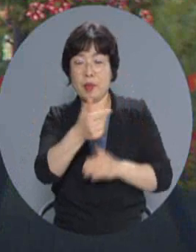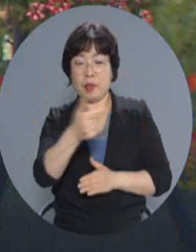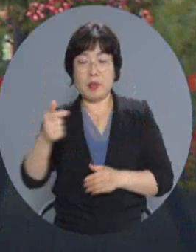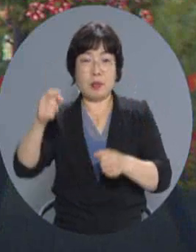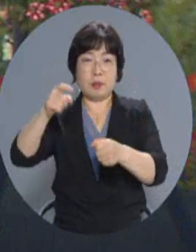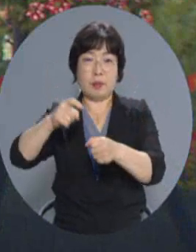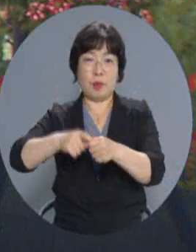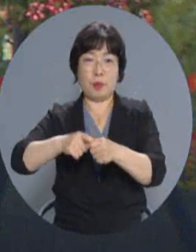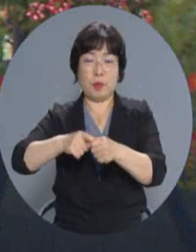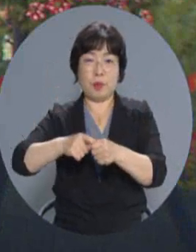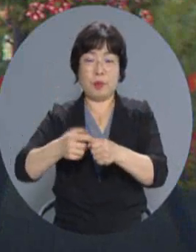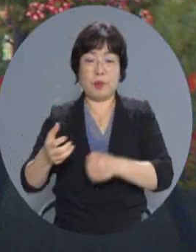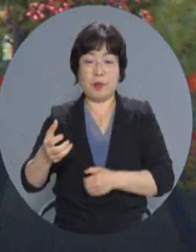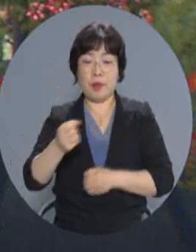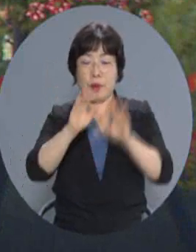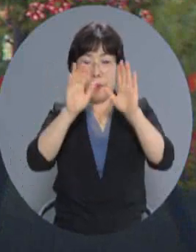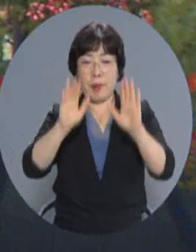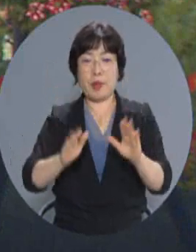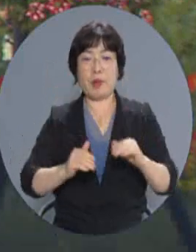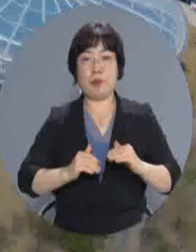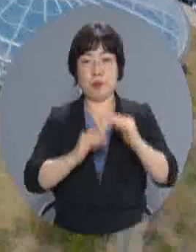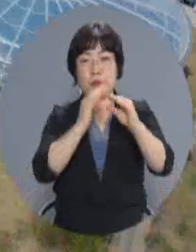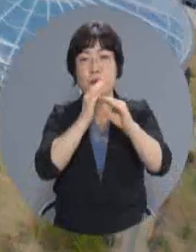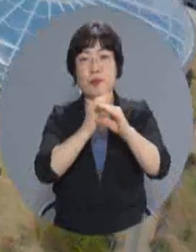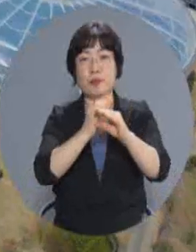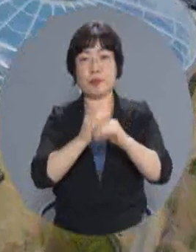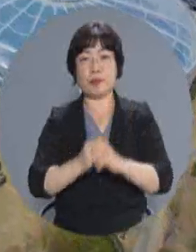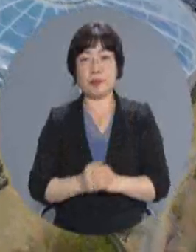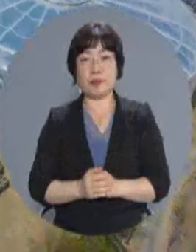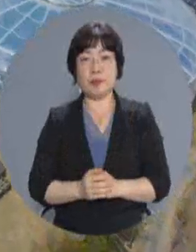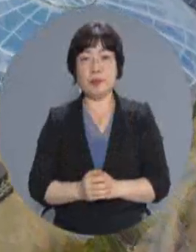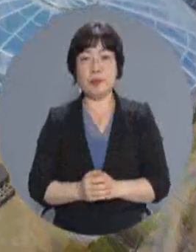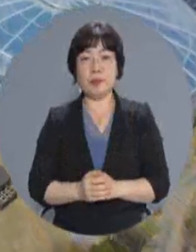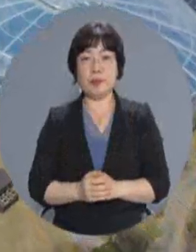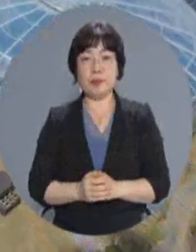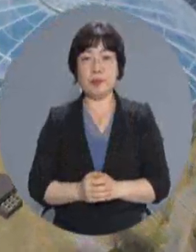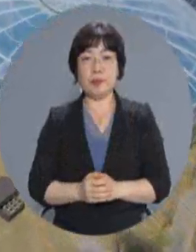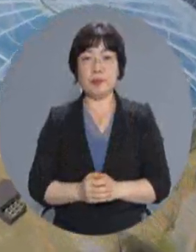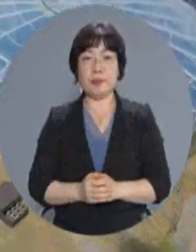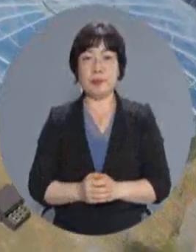목표를 가지고 박람회를 치르고 있습니다. MBC 뉴스 강서영입니다.